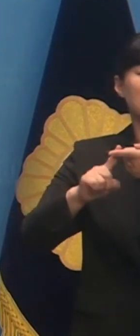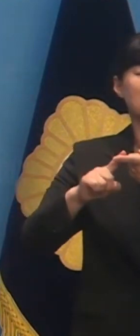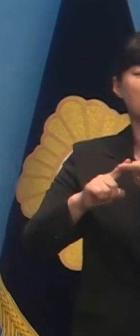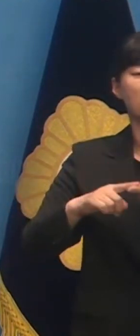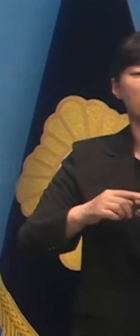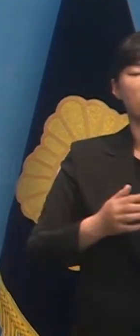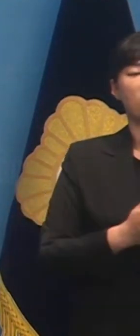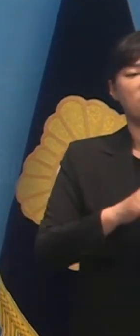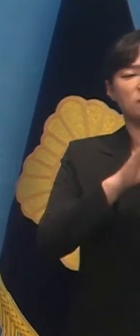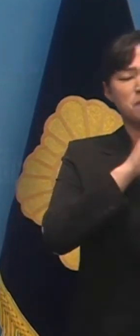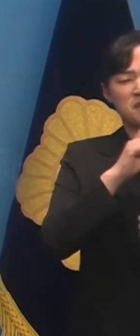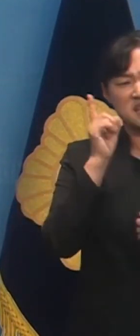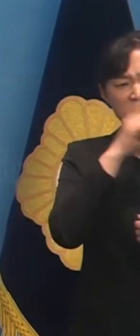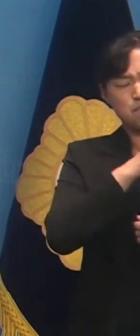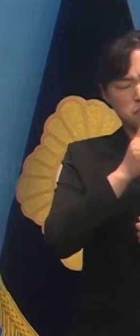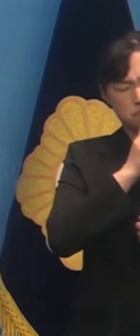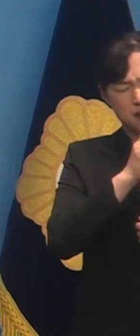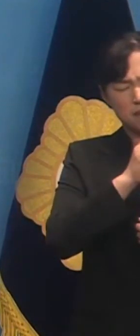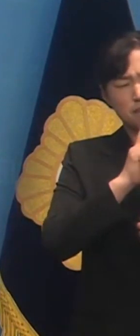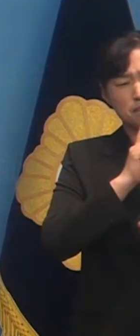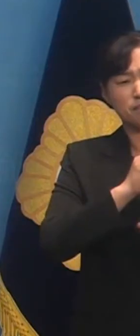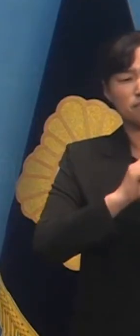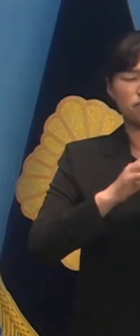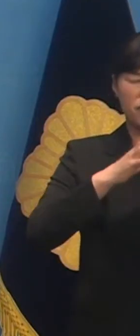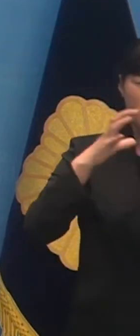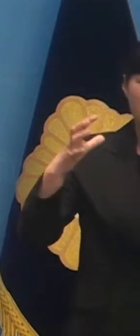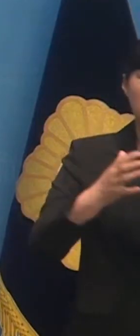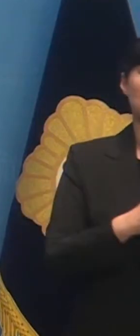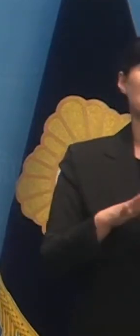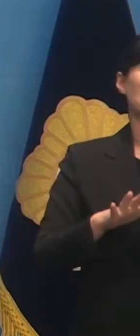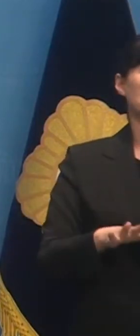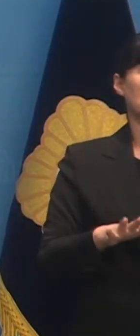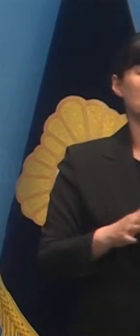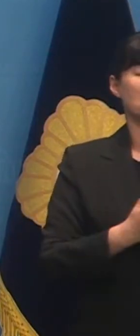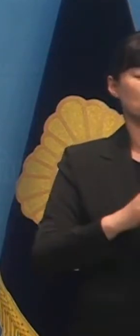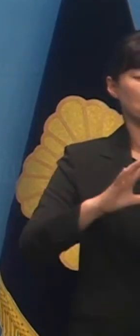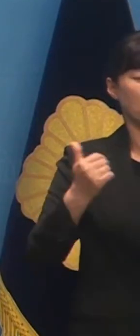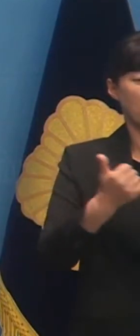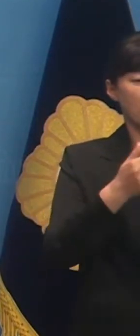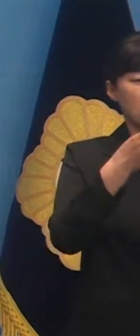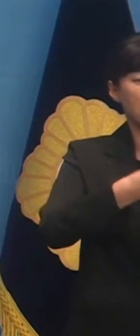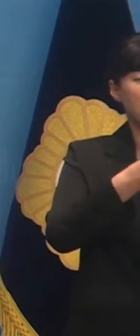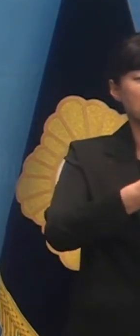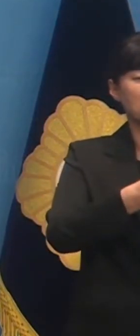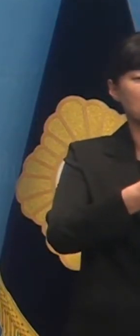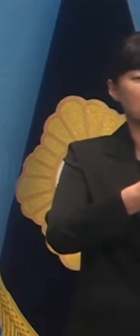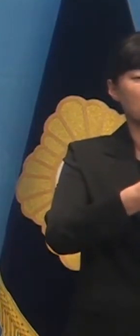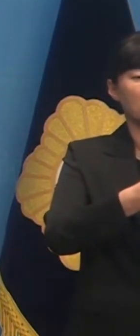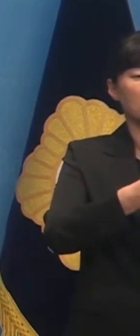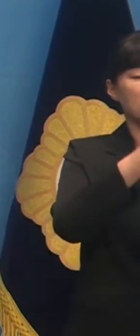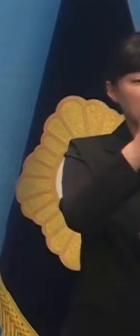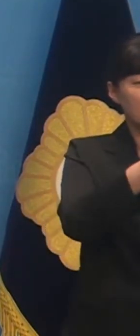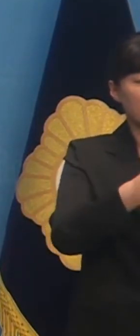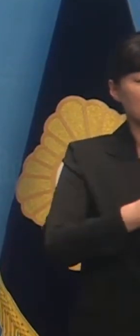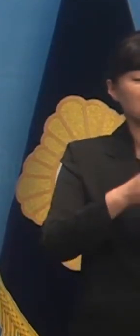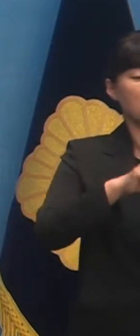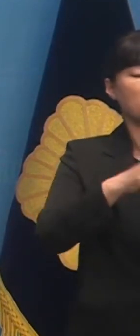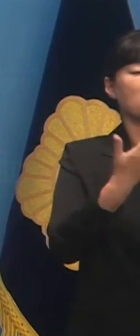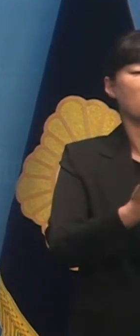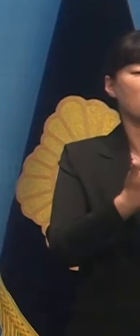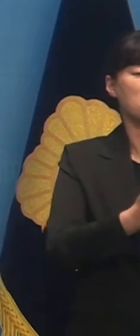비판에 가까운 악담을 쏟아내더니 이제는 국회 법제사법위원장 자리를